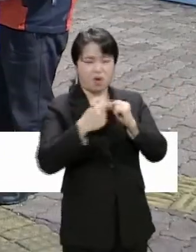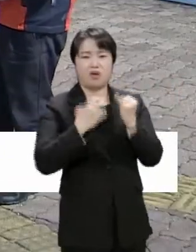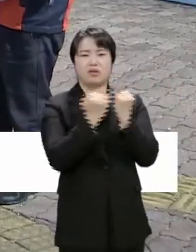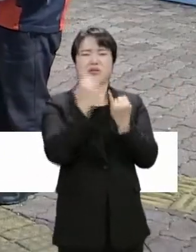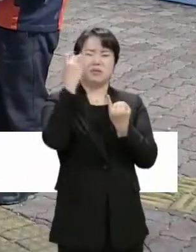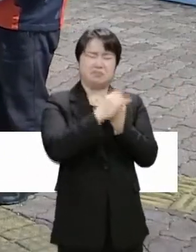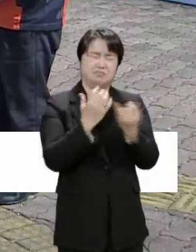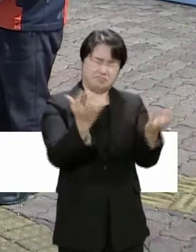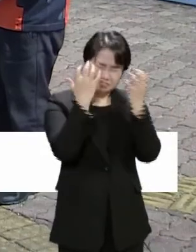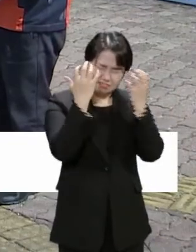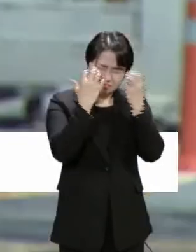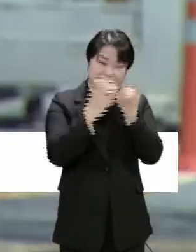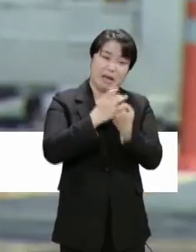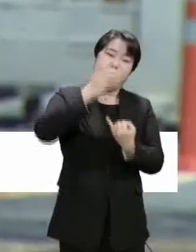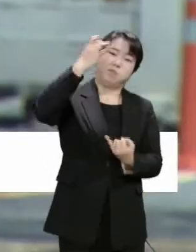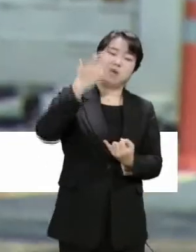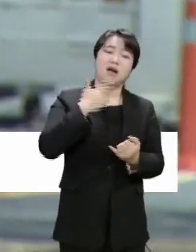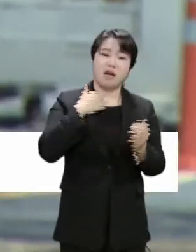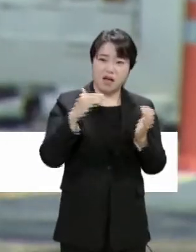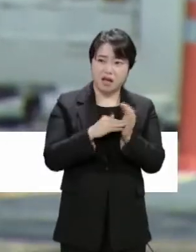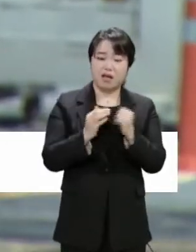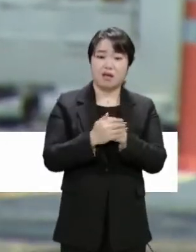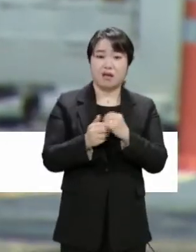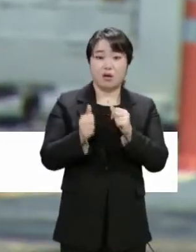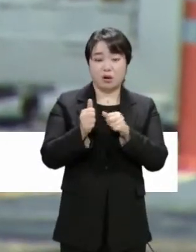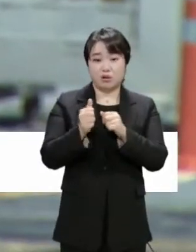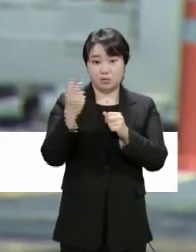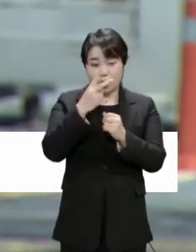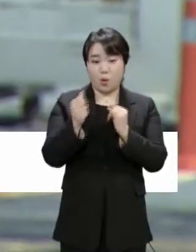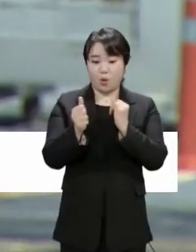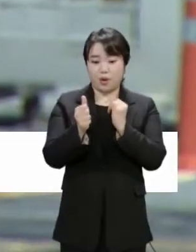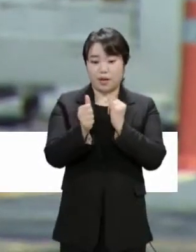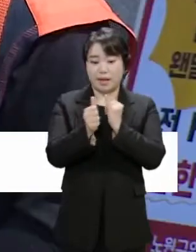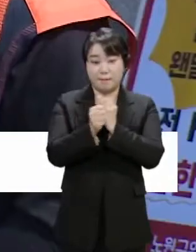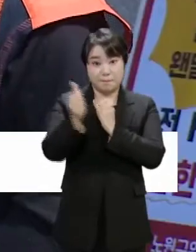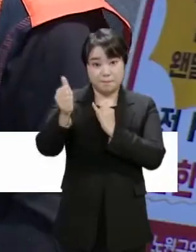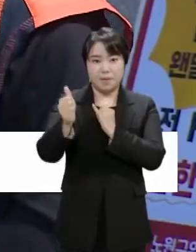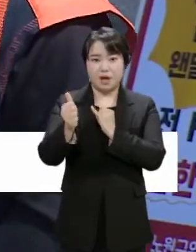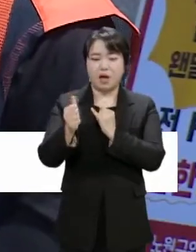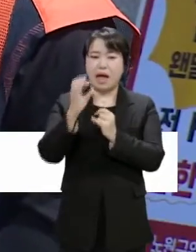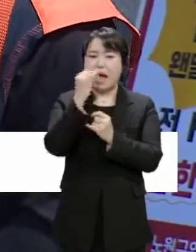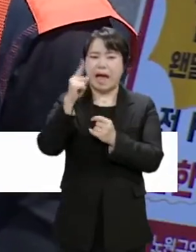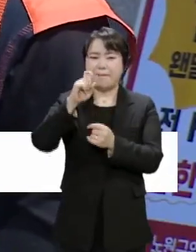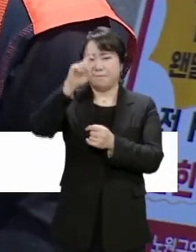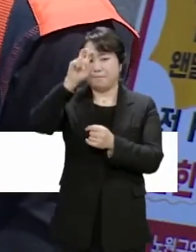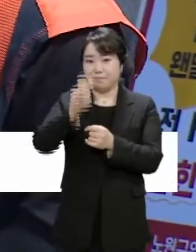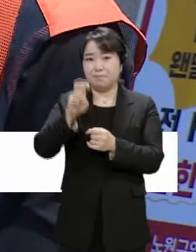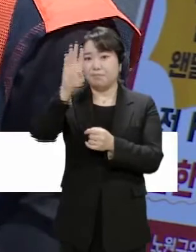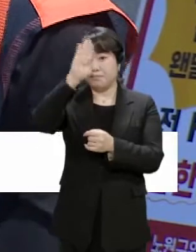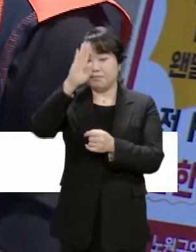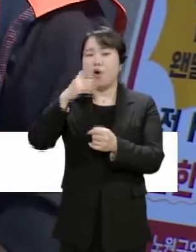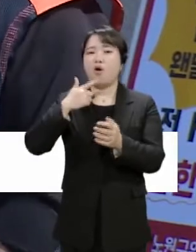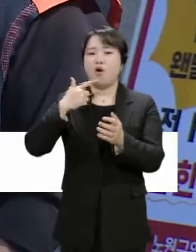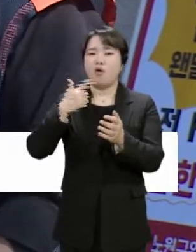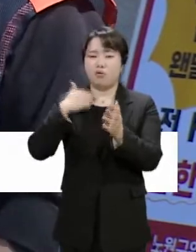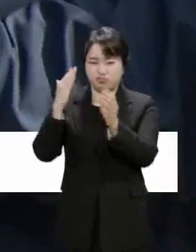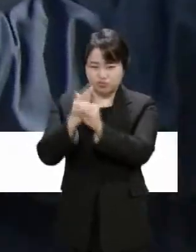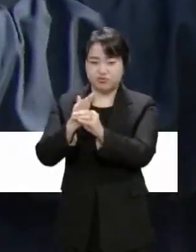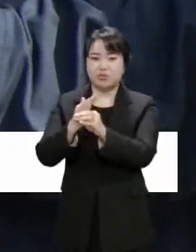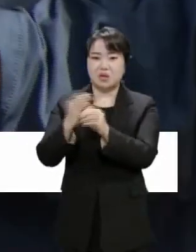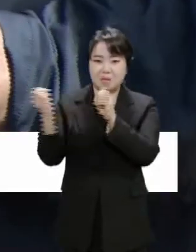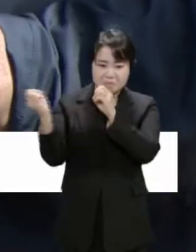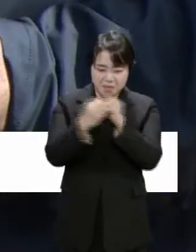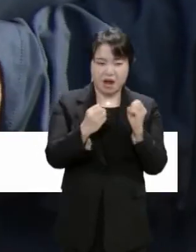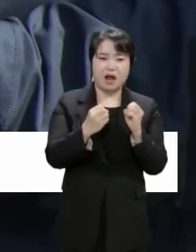욕설에 견뎌왔다 했고 아내가 암투병 중인 한 남성 노동자는 상급자에게 내가 제대로 못 배웠으니 아내도